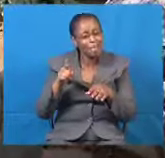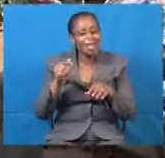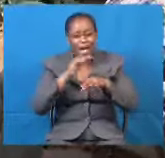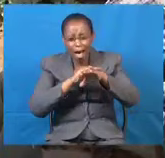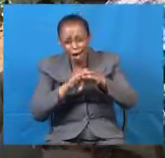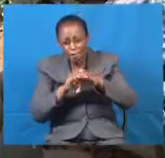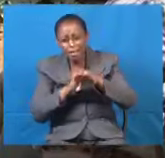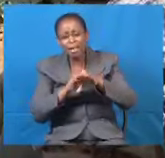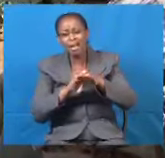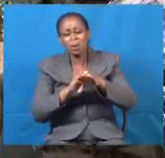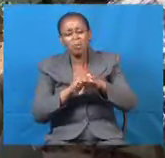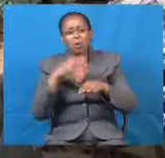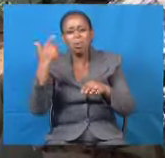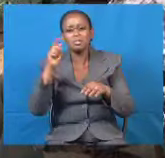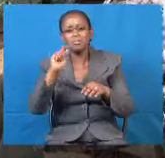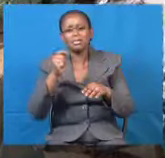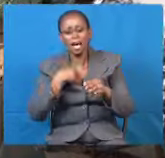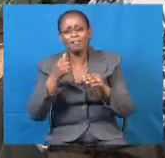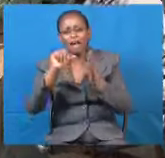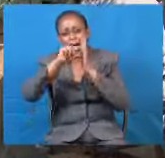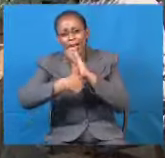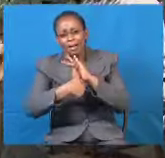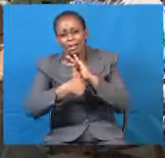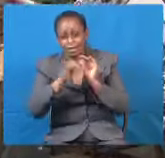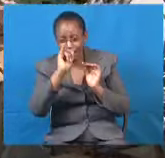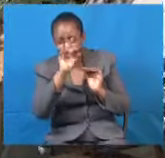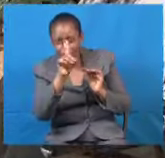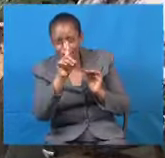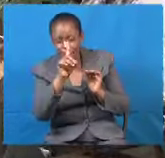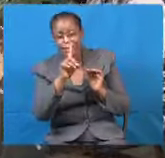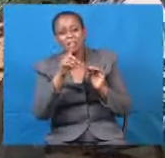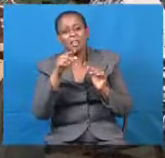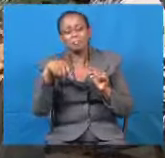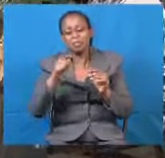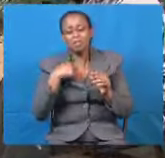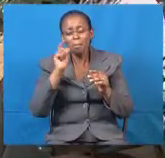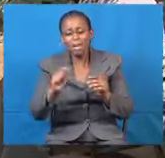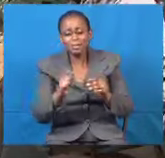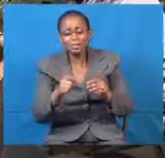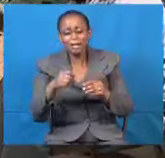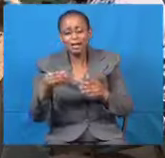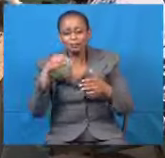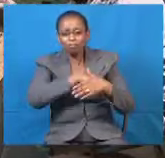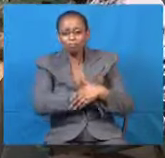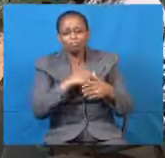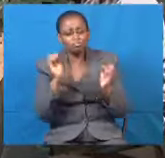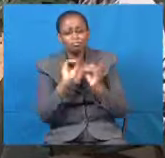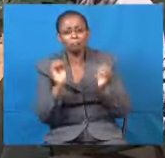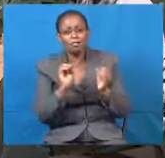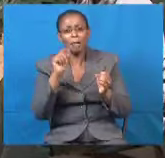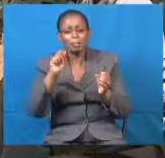waa afrika ili wabi wabe beses vipe amb vyo sasa tunait identity Card na walik kuwa haab Bebi